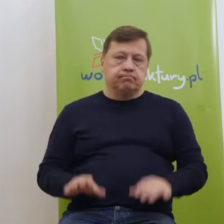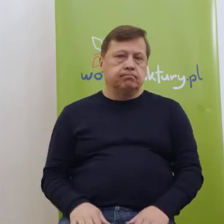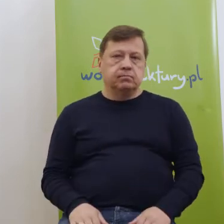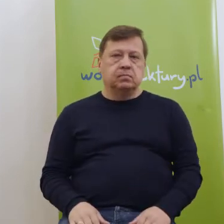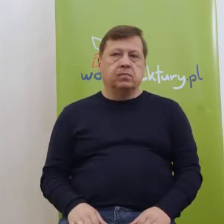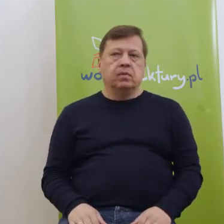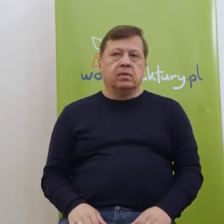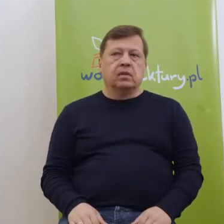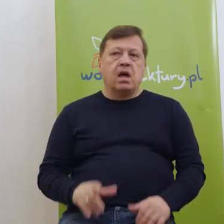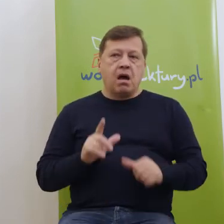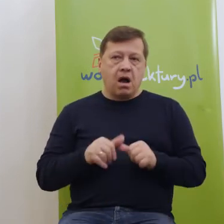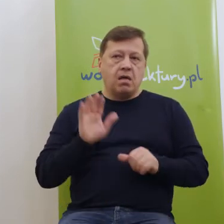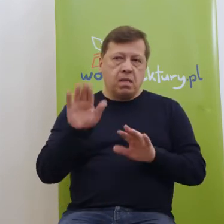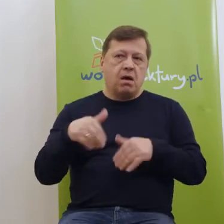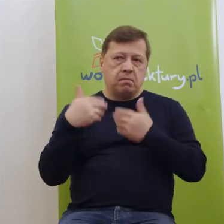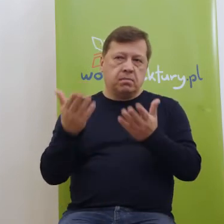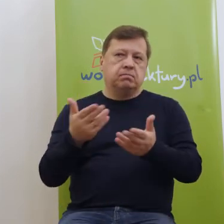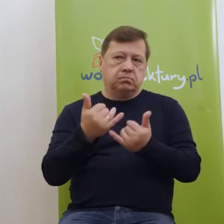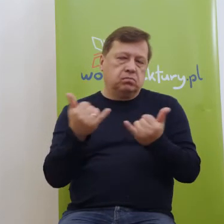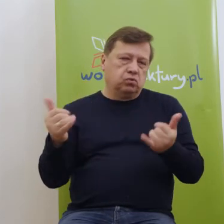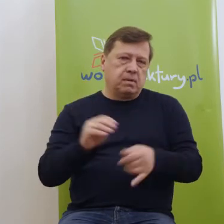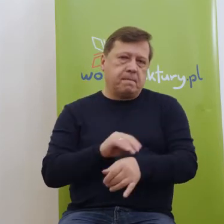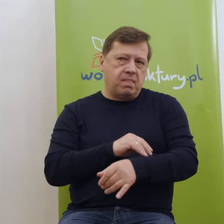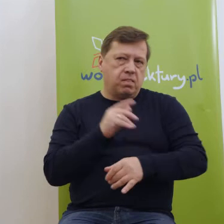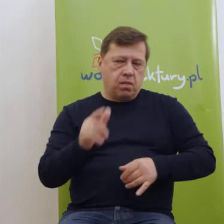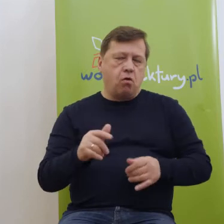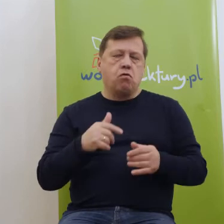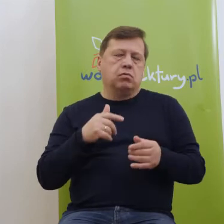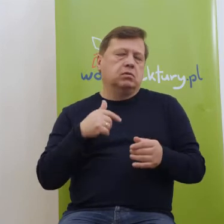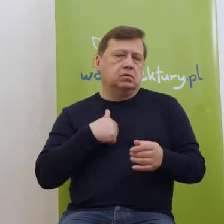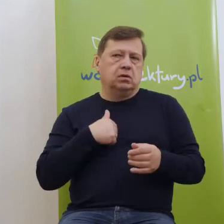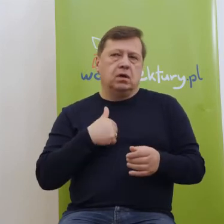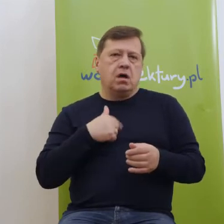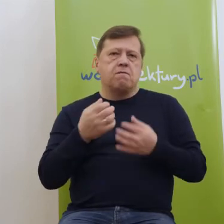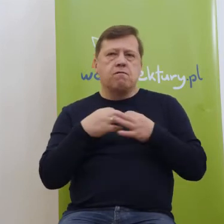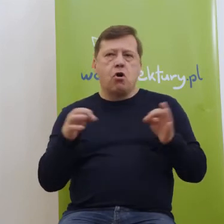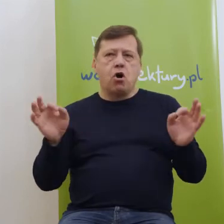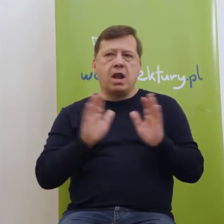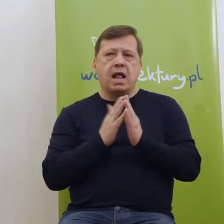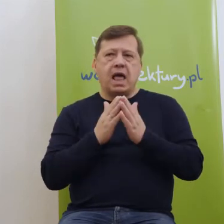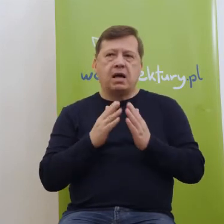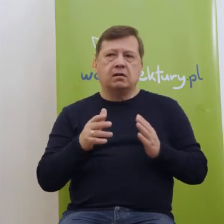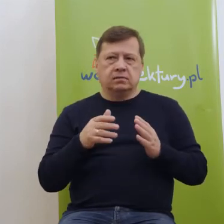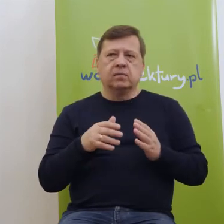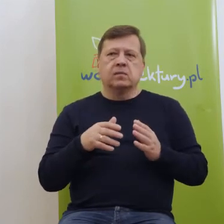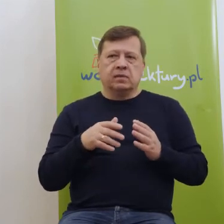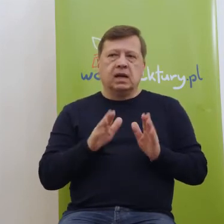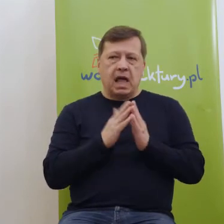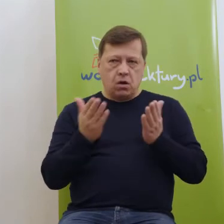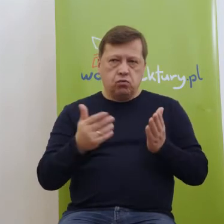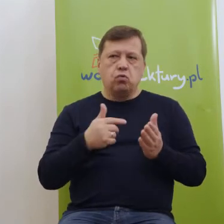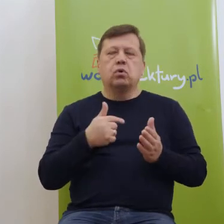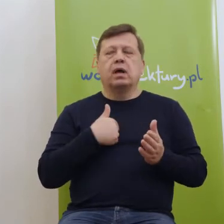Ale ja im pozwalam pracować różnymi metodami i bardzo często korzystamy z wolnych lektur. Ja drukuję im